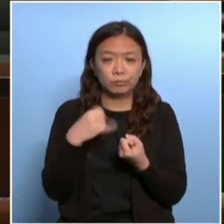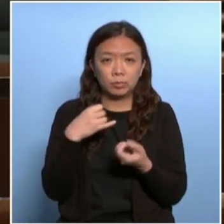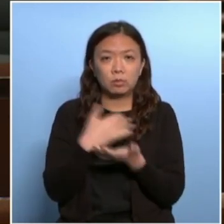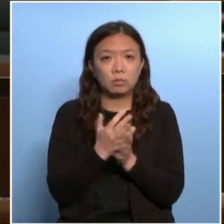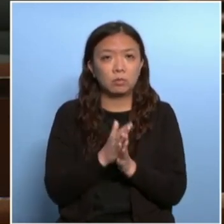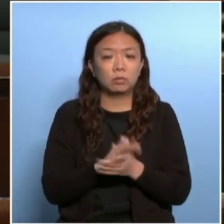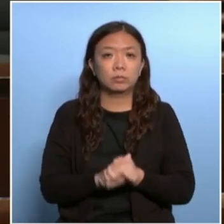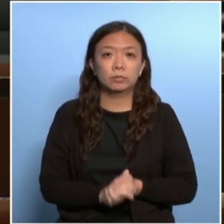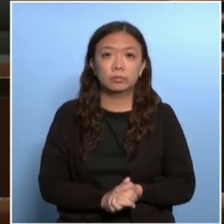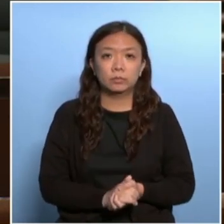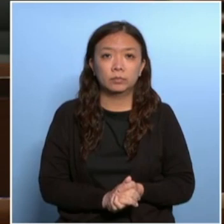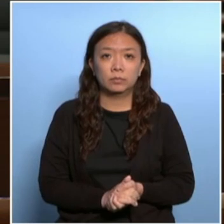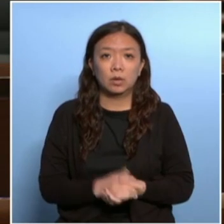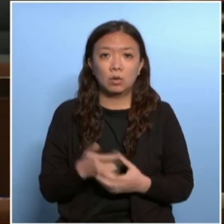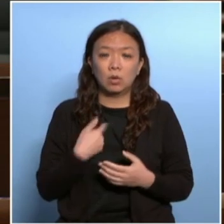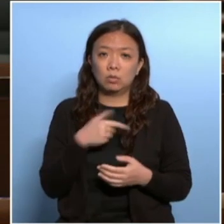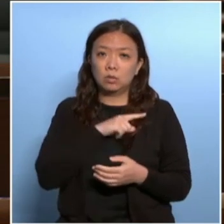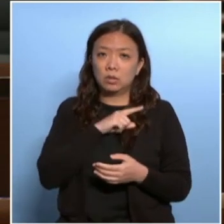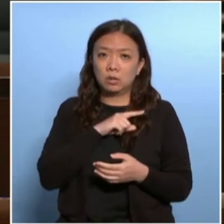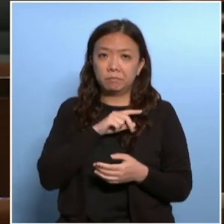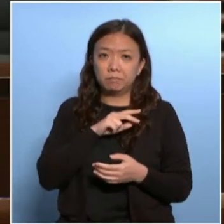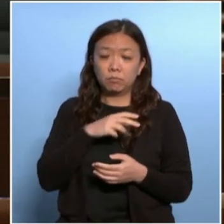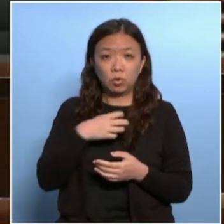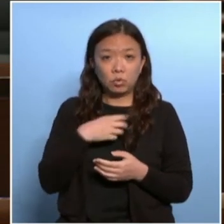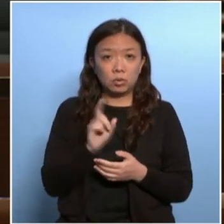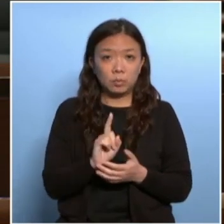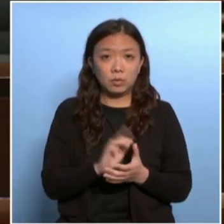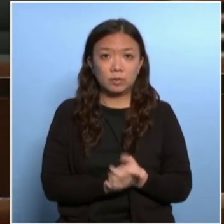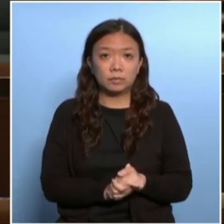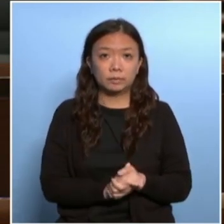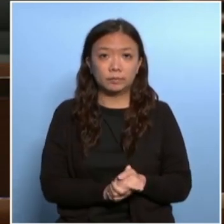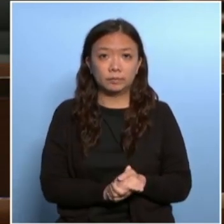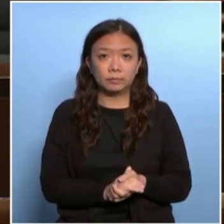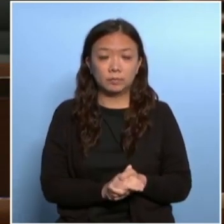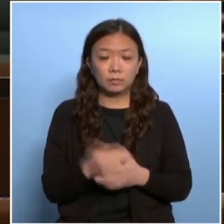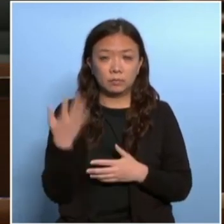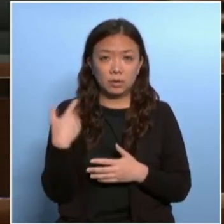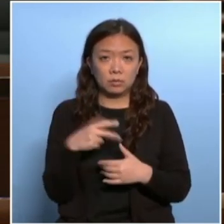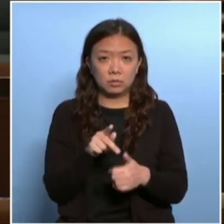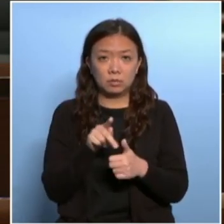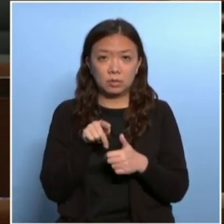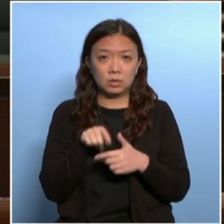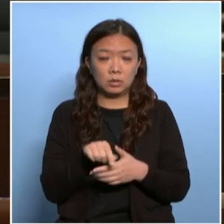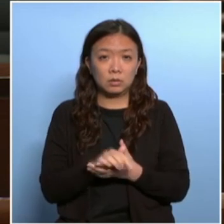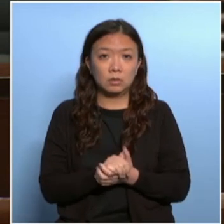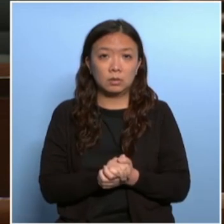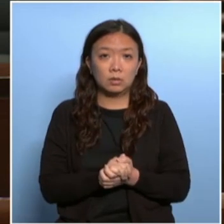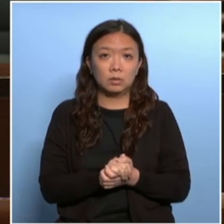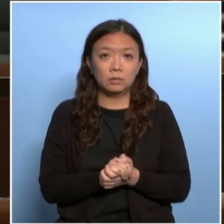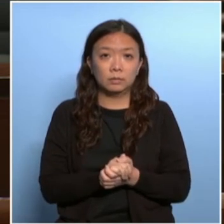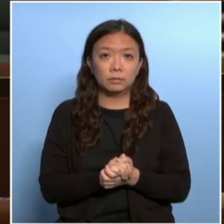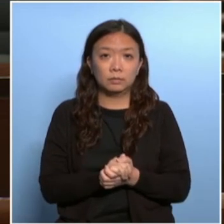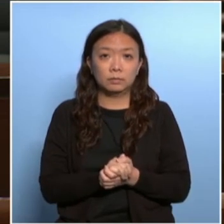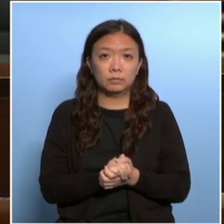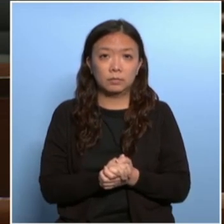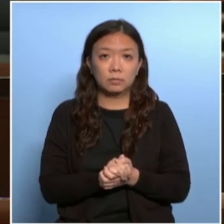就我自己去點睇呢，亦都我頭先都引述呢一啲嘅睇